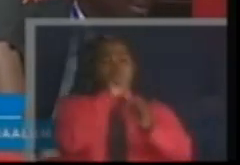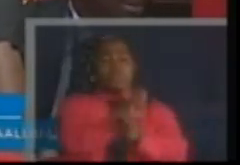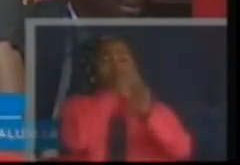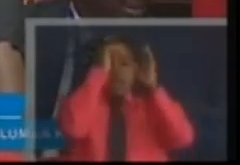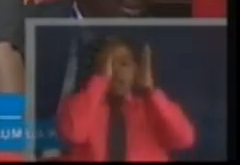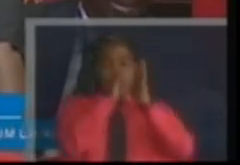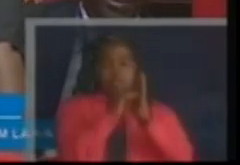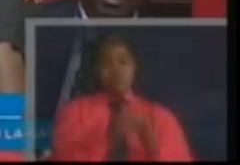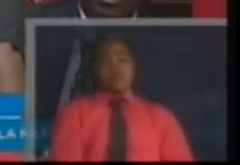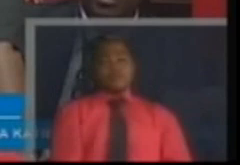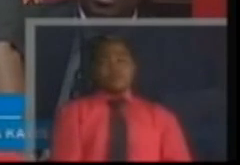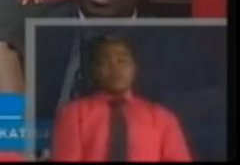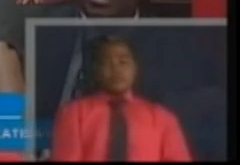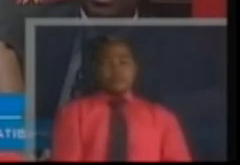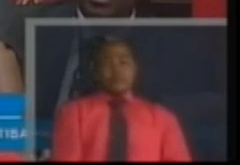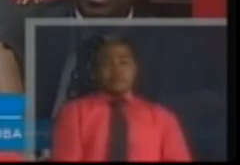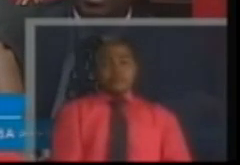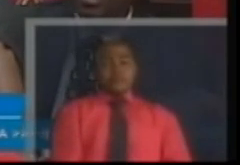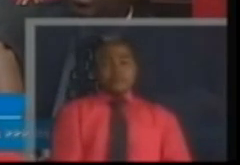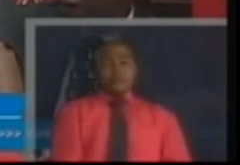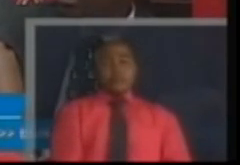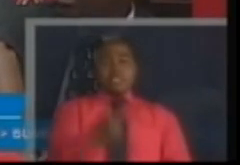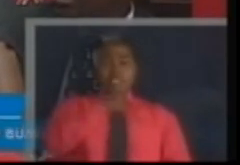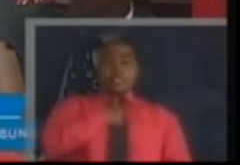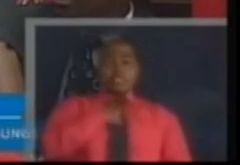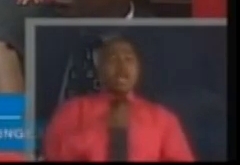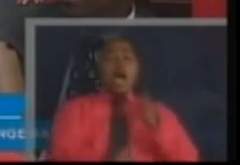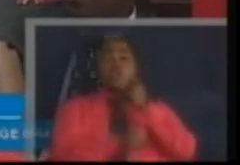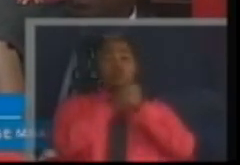Na kwa kuwa sisi walimu hatustakiwi kugongewa kengele,